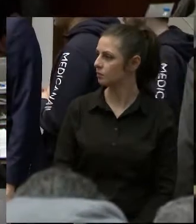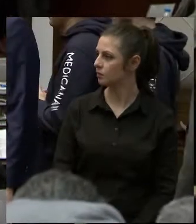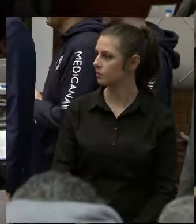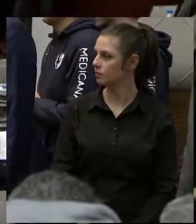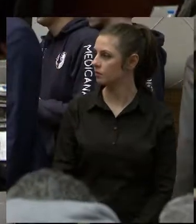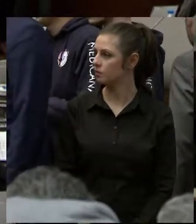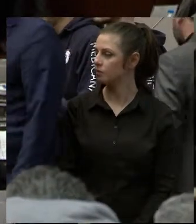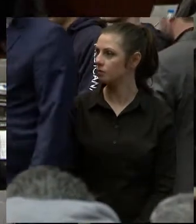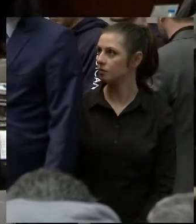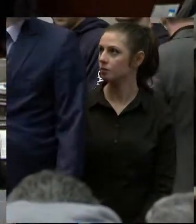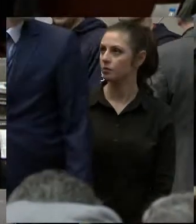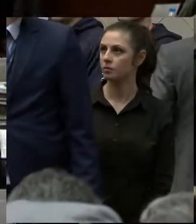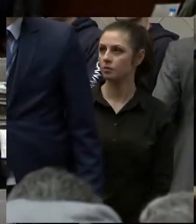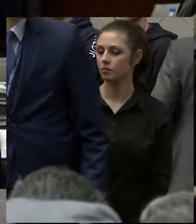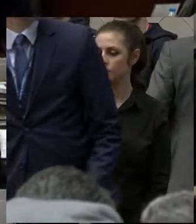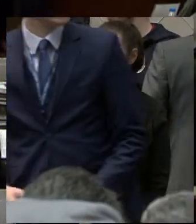Yukarıya.